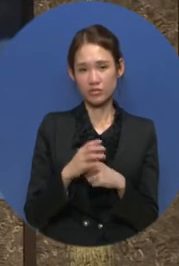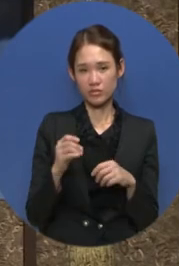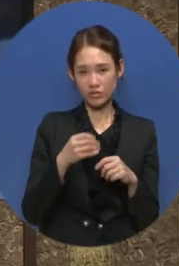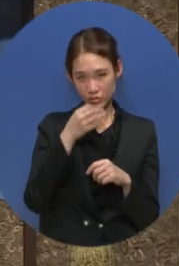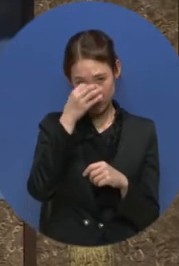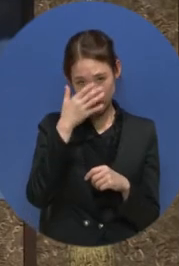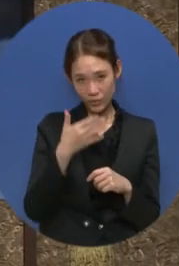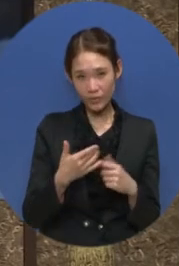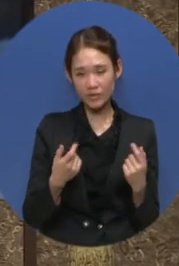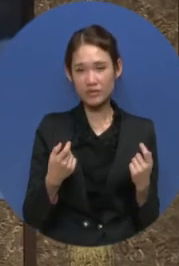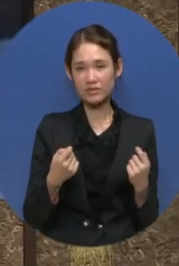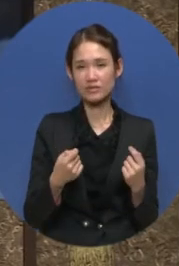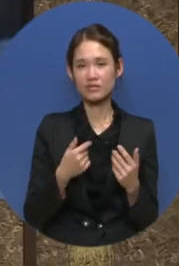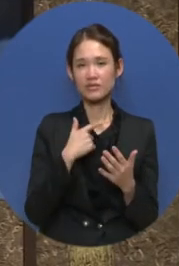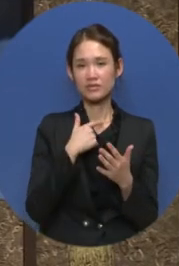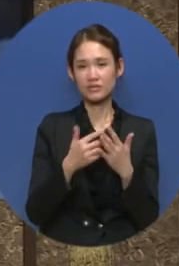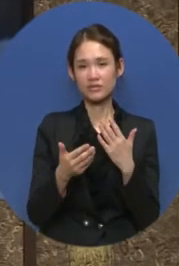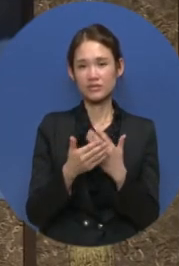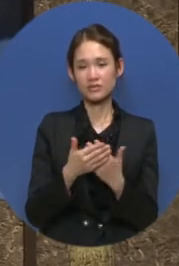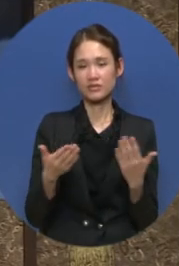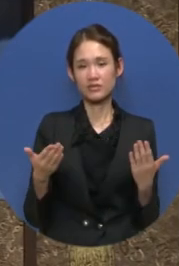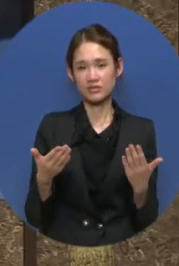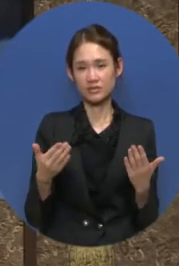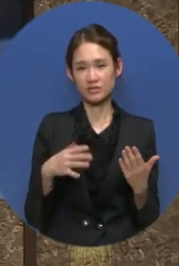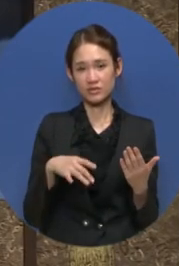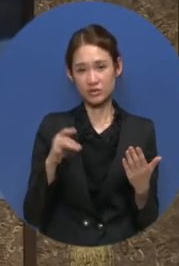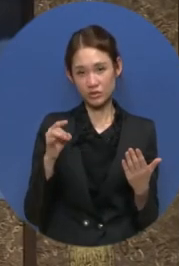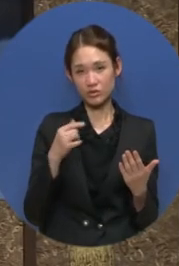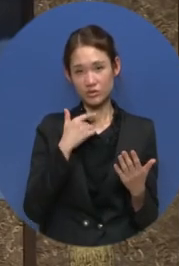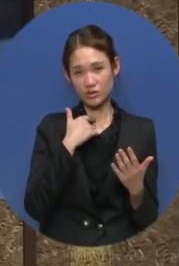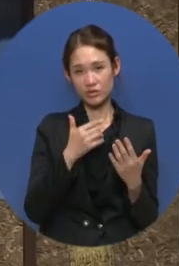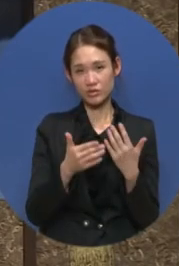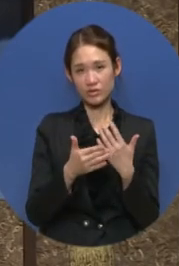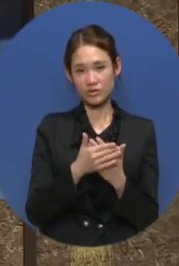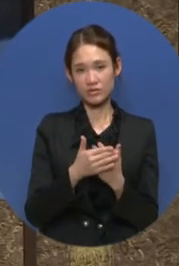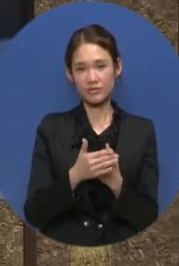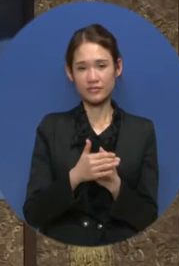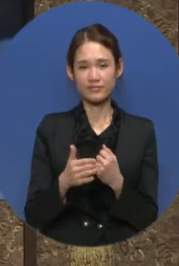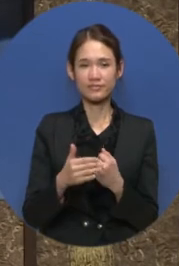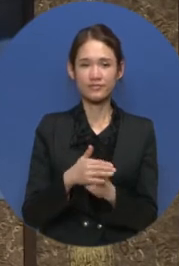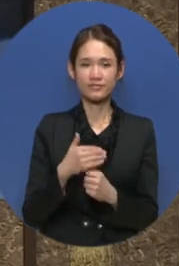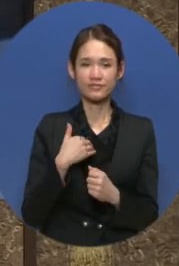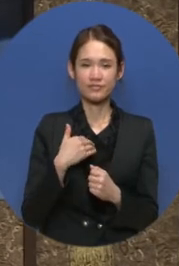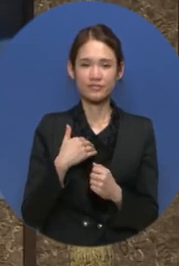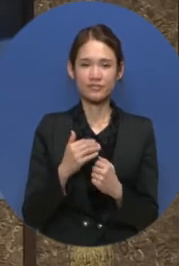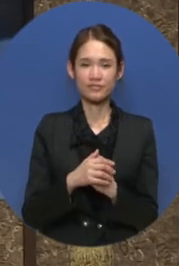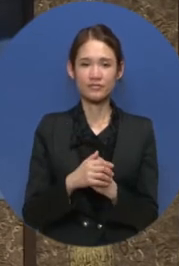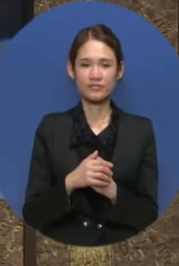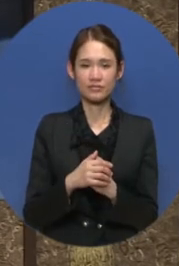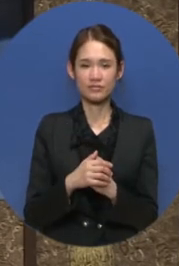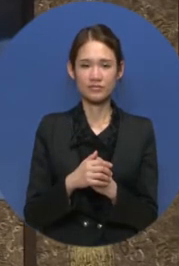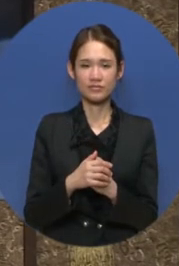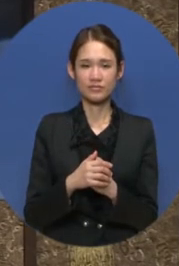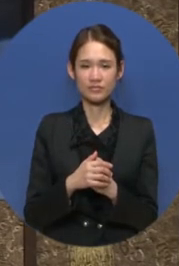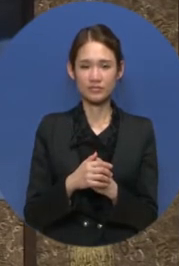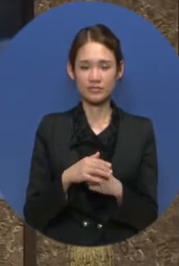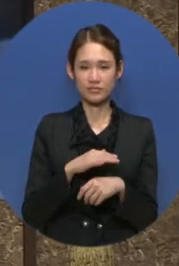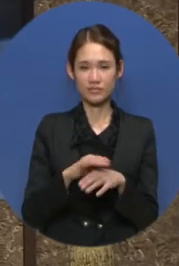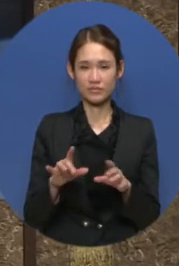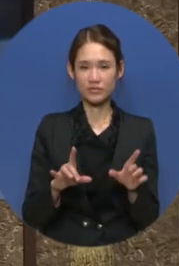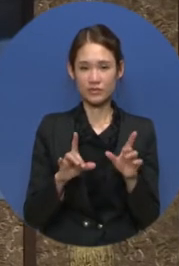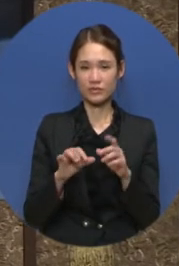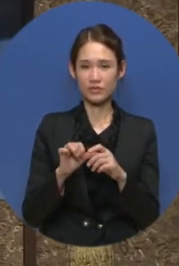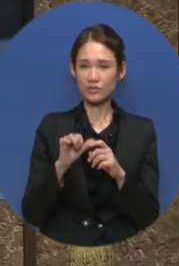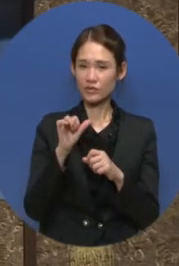너무 송구스러웠죠. 아. 그런 일을 진짜 처음 겪었으니까 저도. 네. 그래도 그 친구하고도 좀 잘